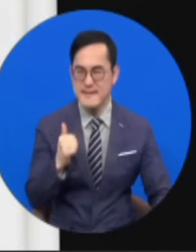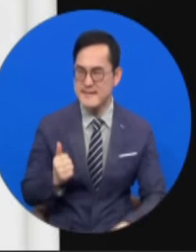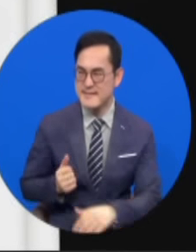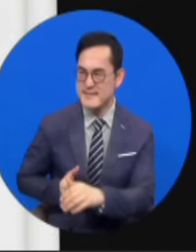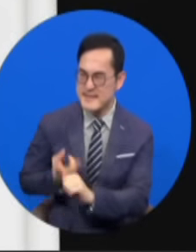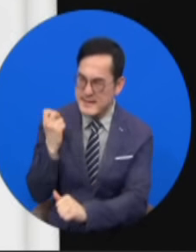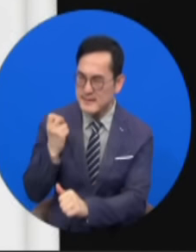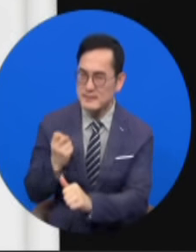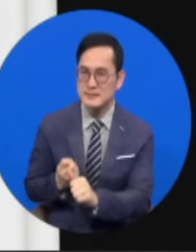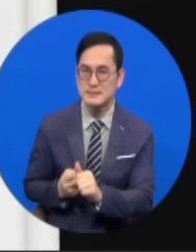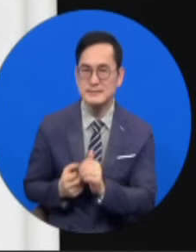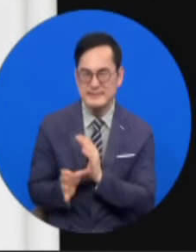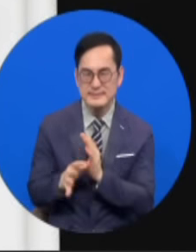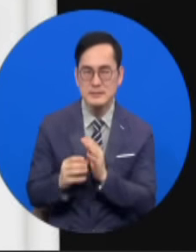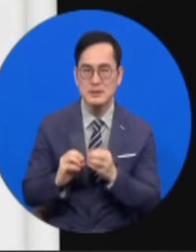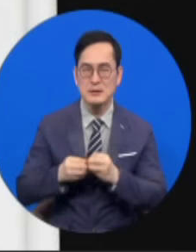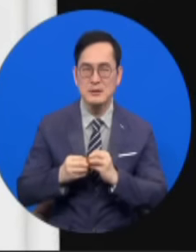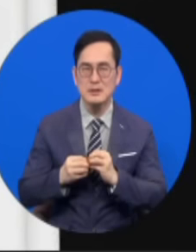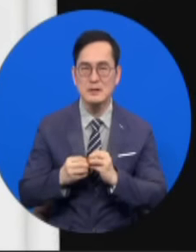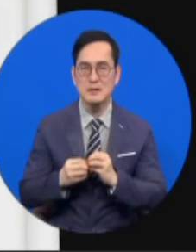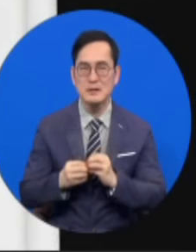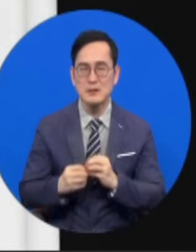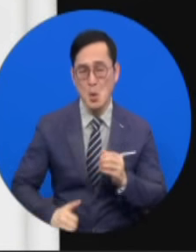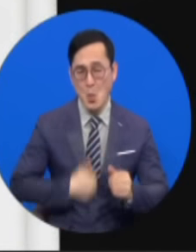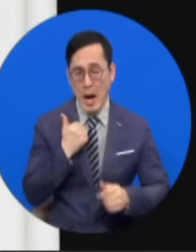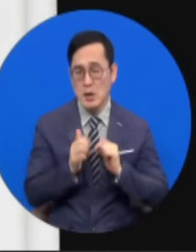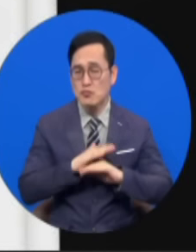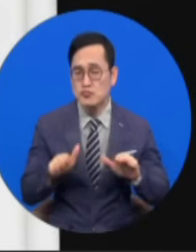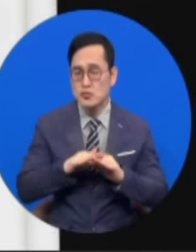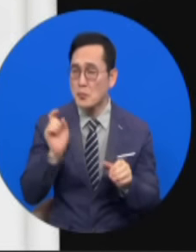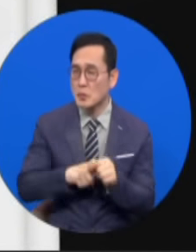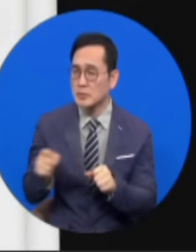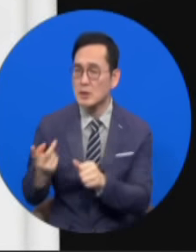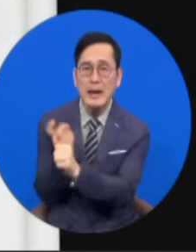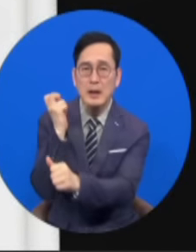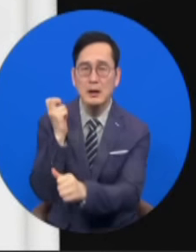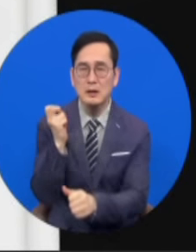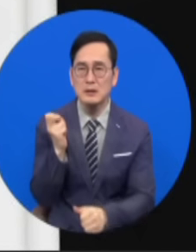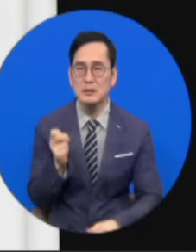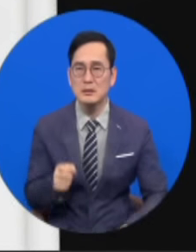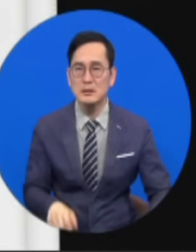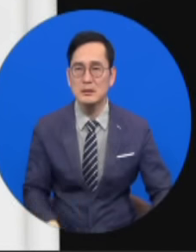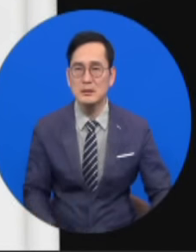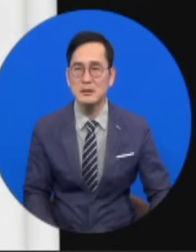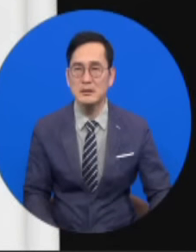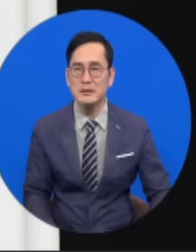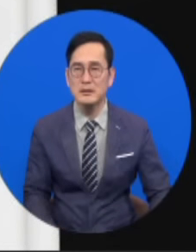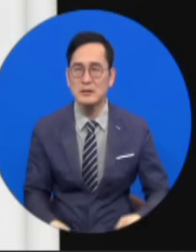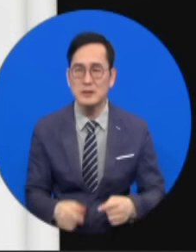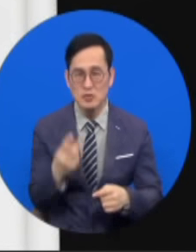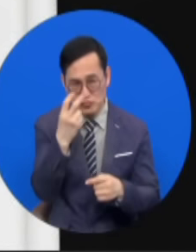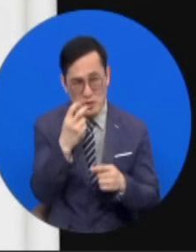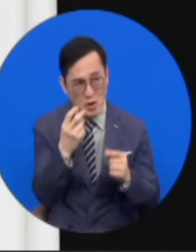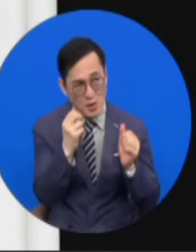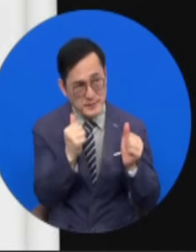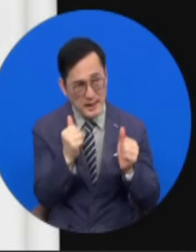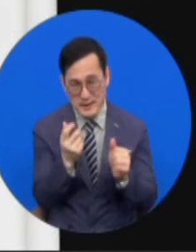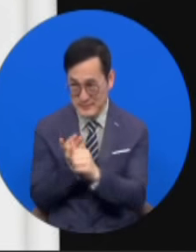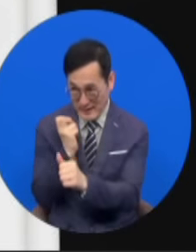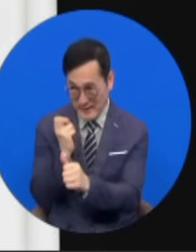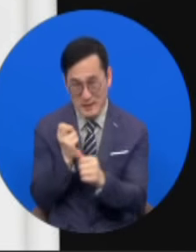야당이 탄핵을 추진하고 있다라고 동아일보는 보고 있는 겁니다 세계일보 사설 수검 검사 탄핵한다고 이재명 비리혐의가 없어지나